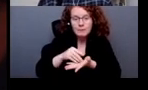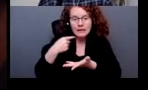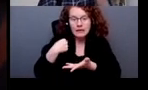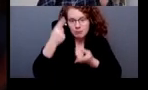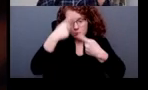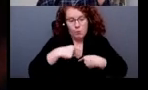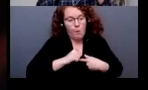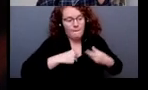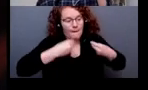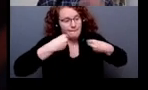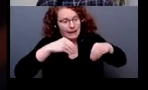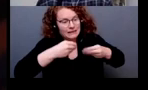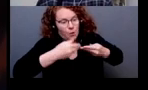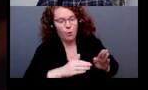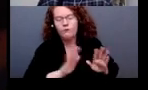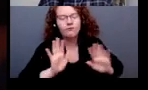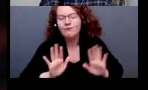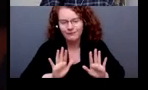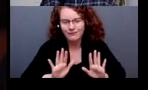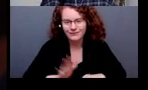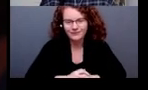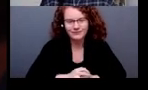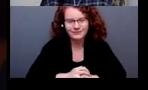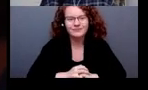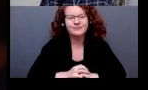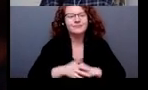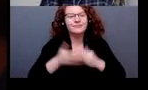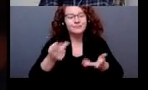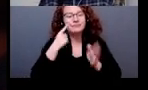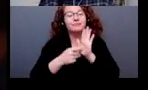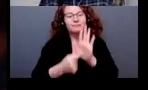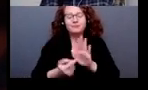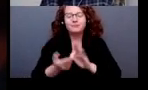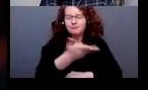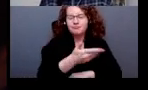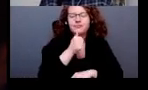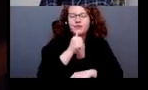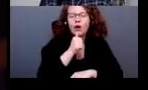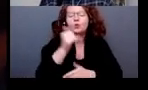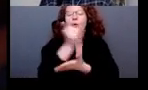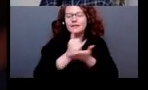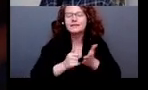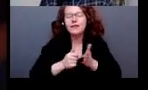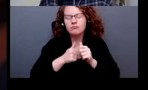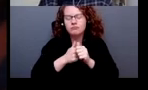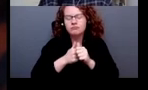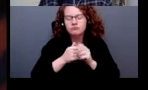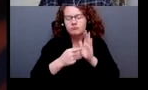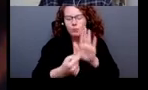dans le document. Donc, au-delà des dessins que je vous montrerai un peu plus tard dans le